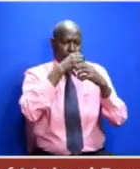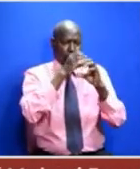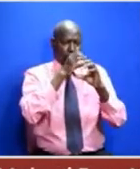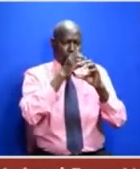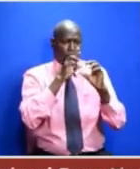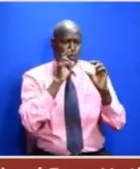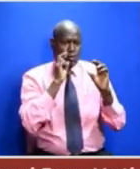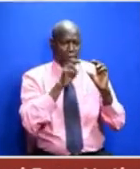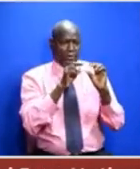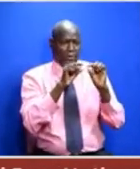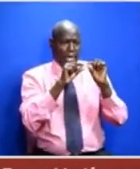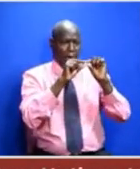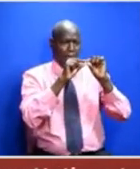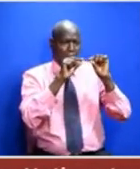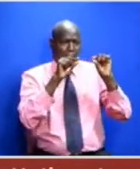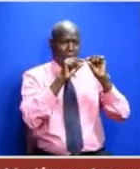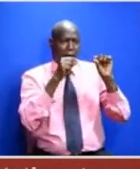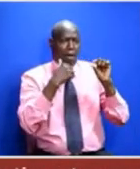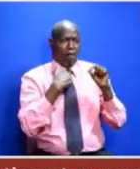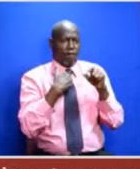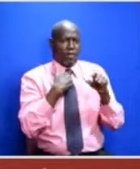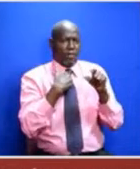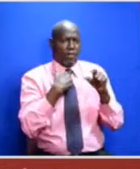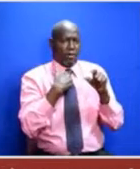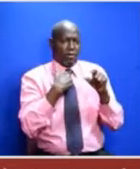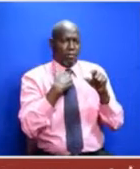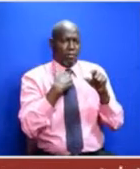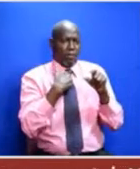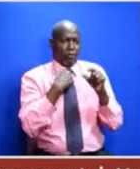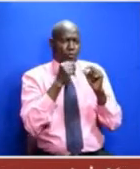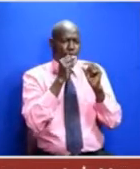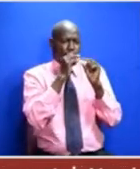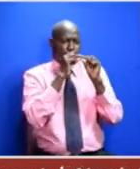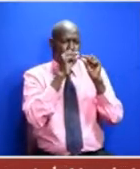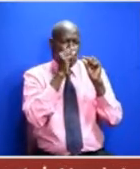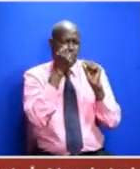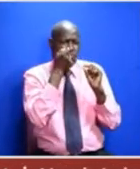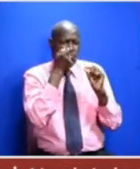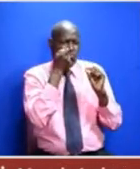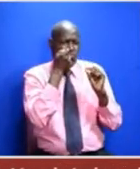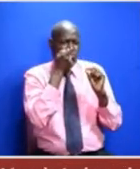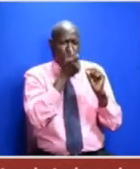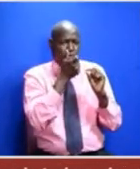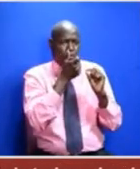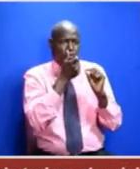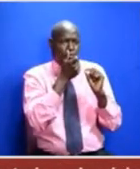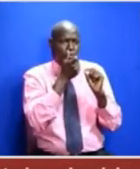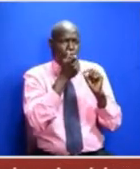ni pipe. Basi, hiyo pipe iko na vimianya vidogo, tundu ndogo, ambazo